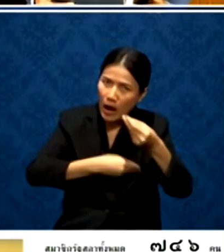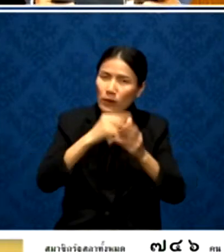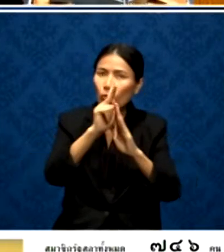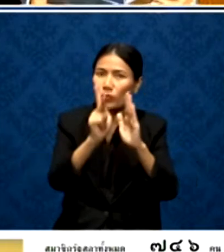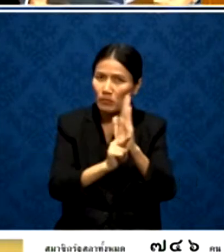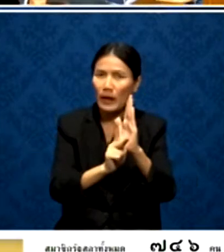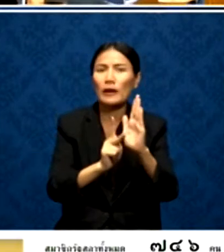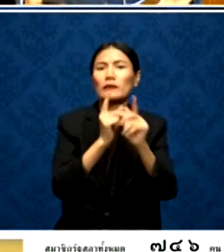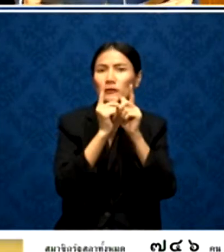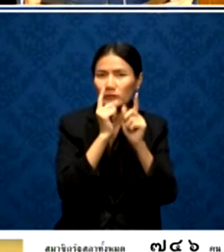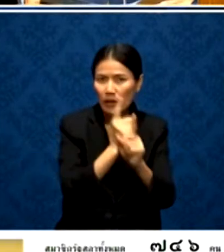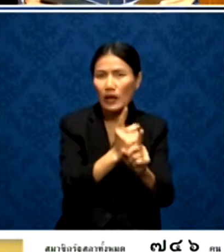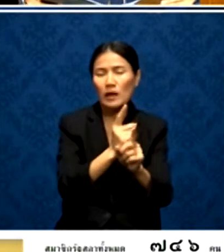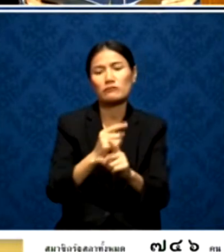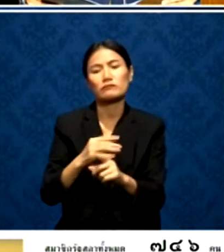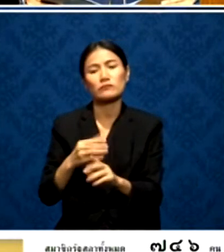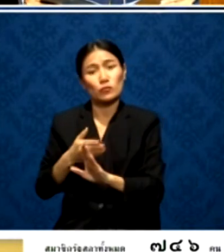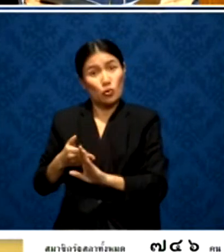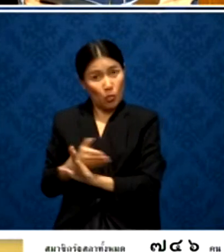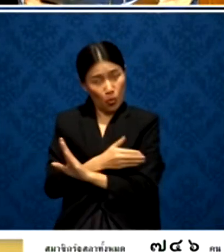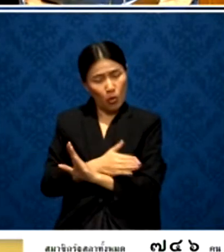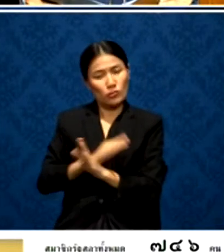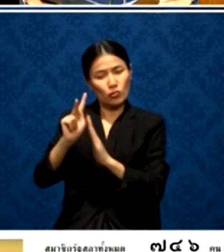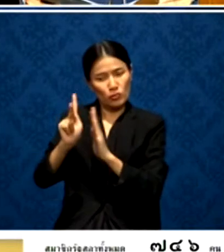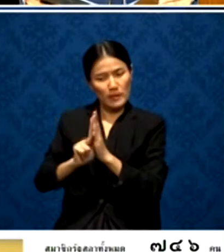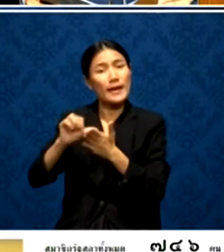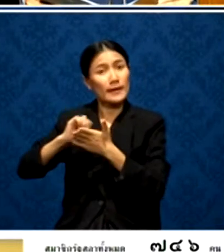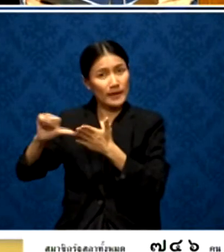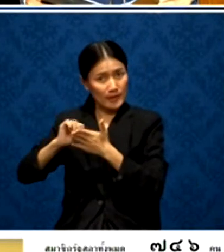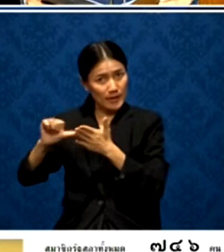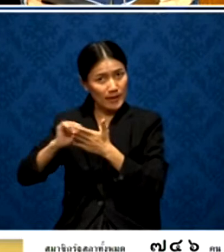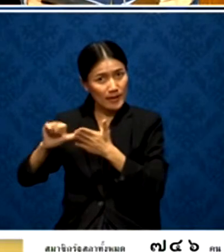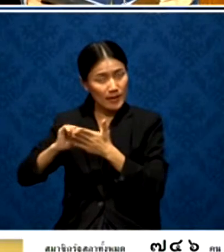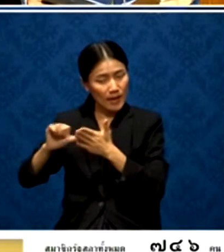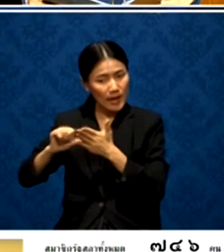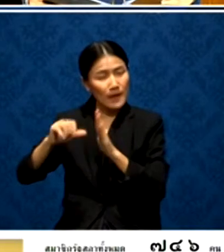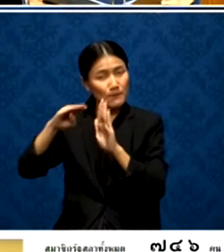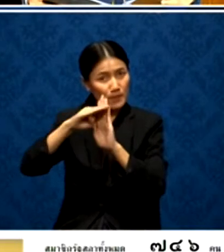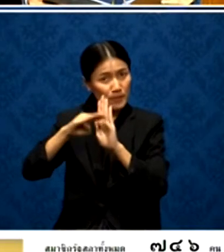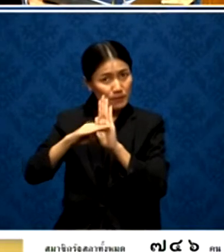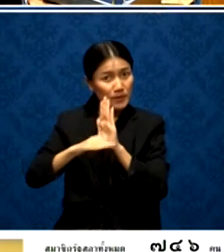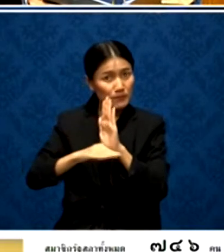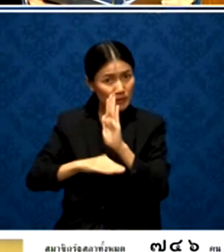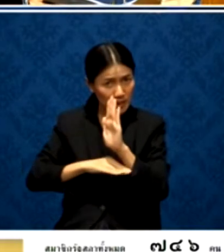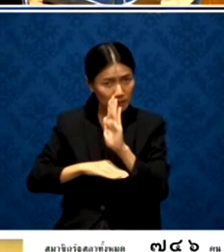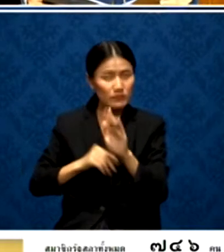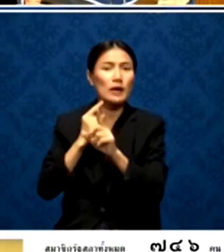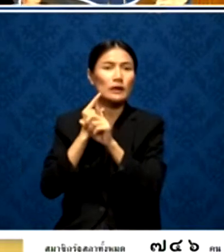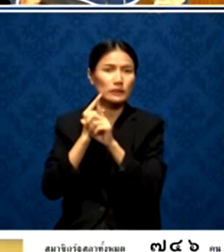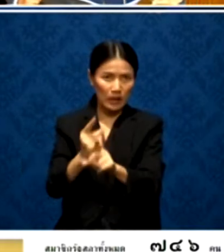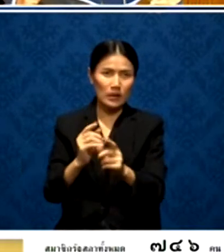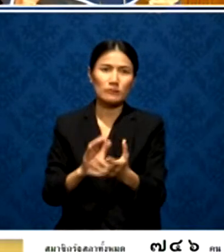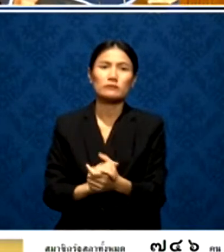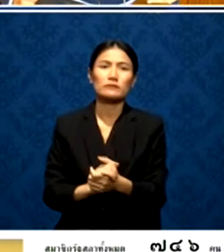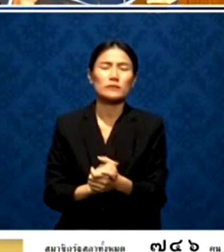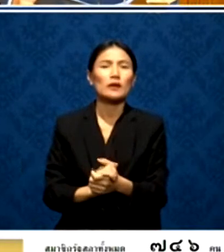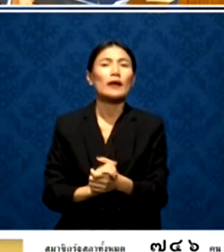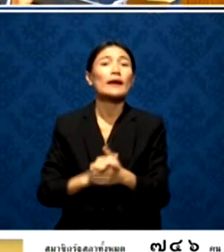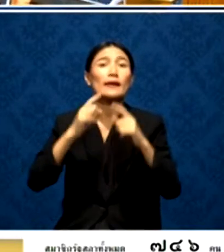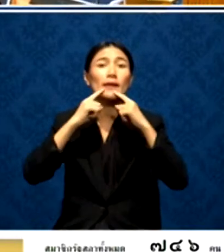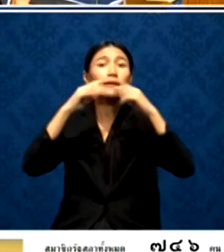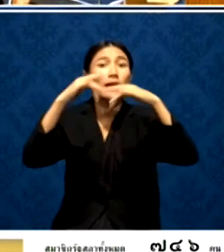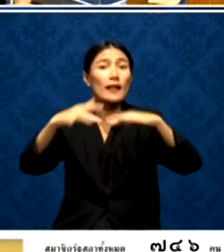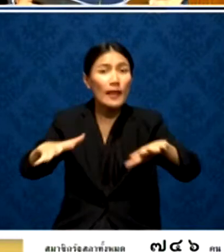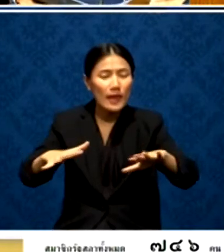มายอย่างให้เหมาะสมอันเป็นการบริหารจัดการทรัพยากรทางทะเล ให้อยู่กับประเทศอย่